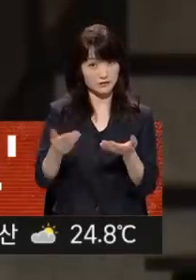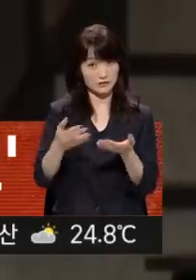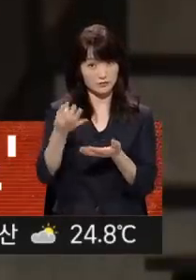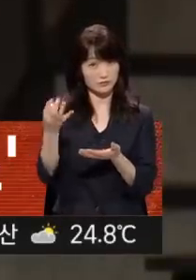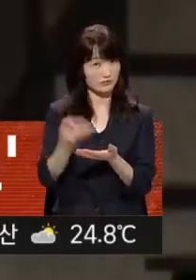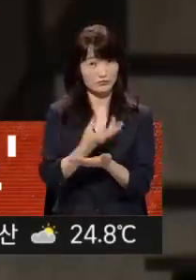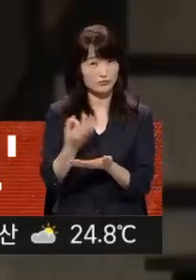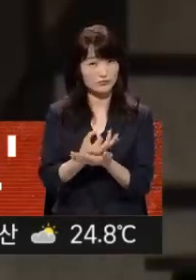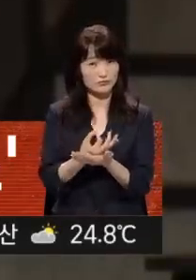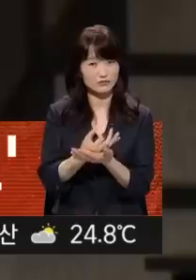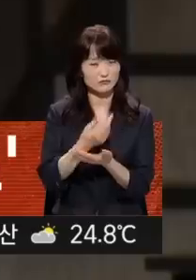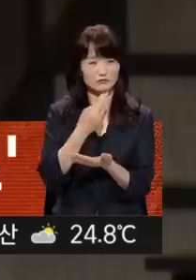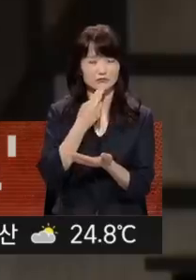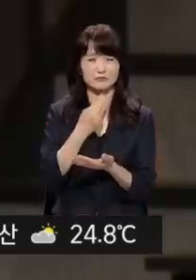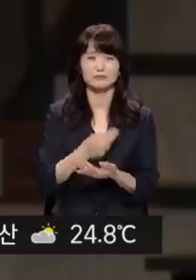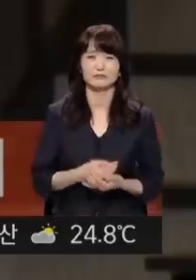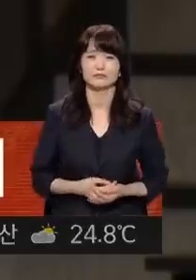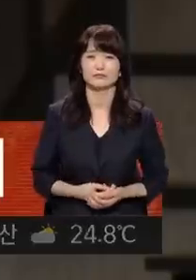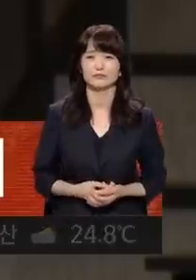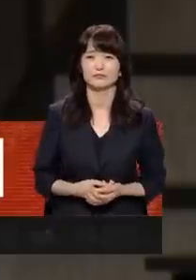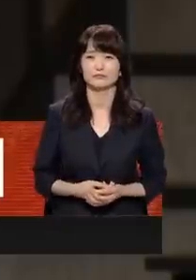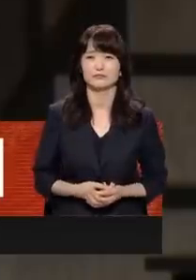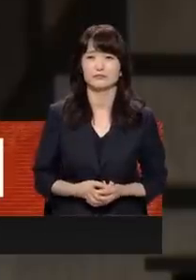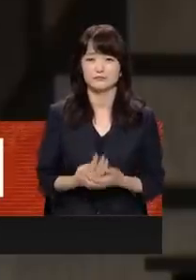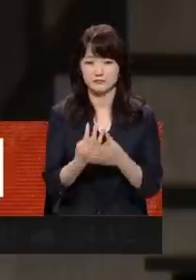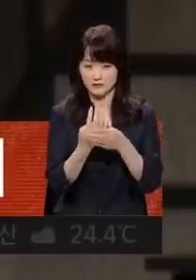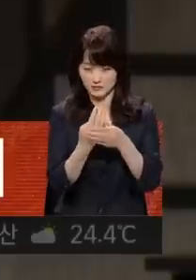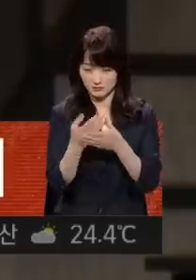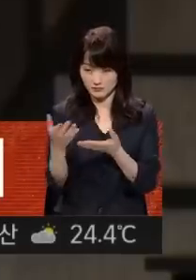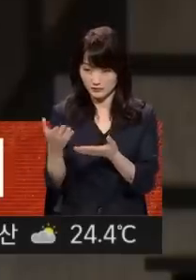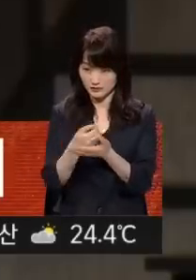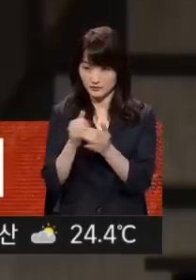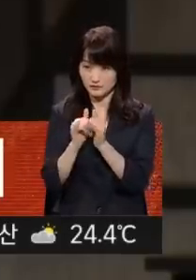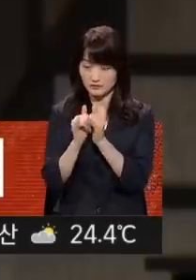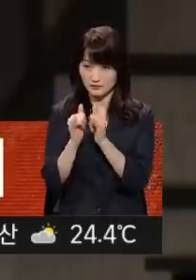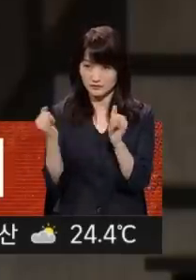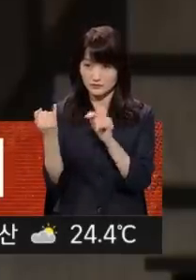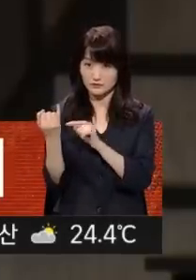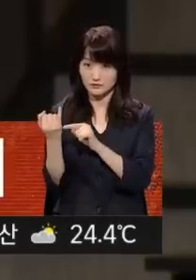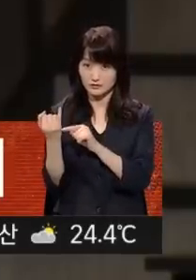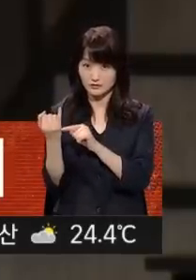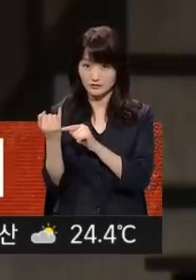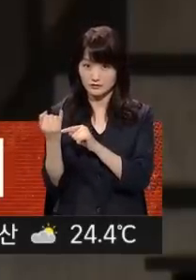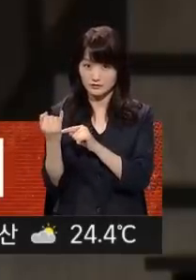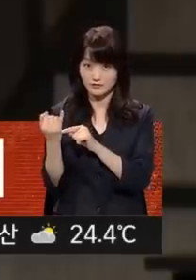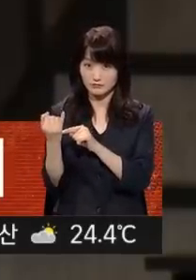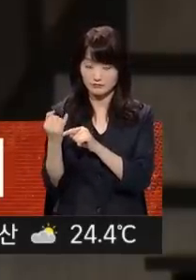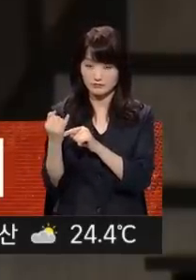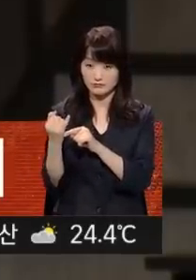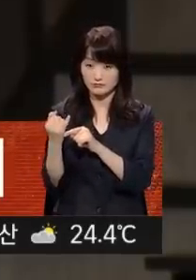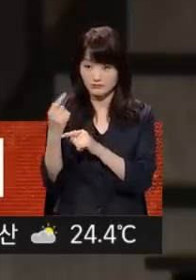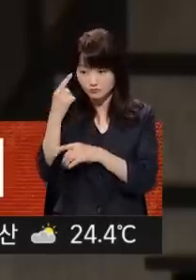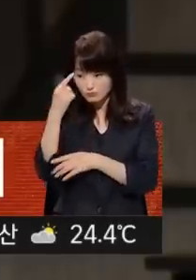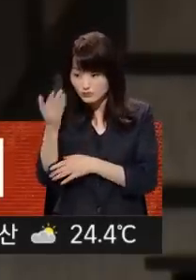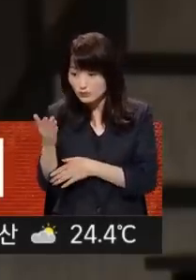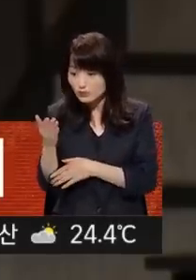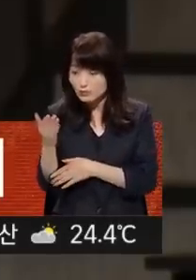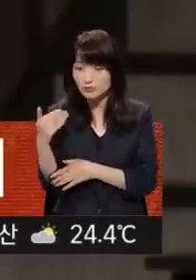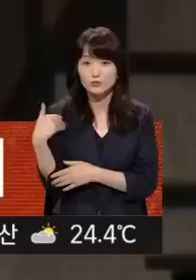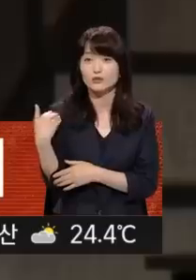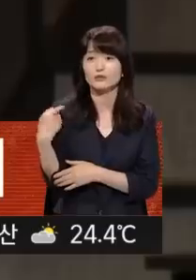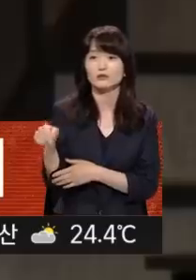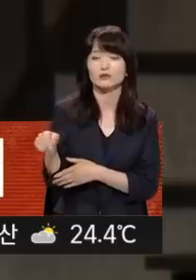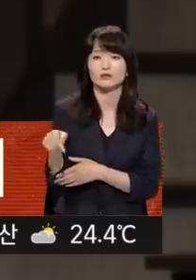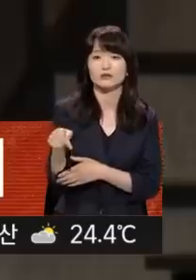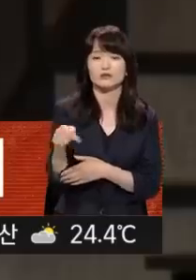그런 건 없거든요 그러니까 실제로이 현금 수거 책으로 자기 가담해서 잘 몰랐어요라고 얘기를 한다 하더라도 그것이